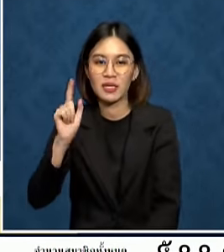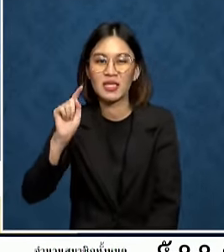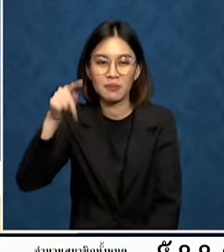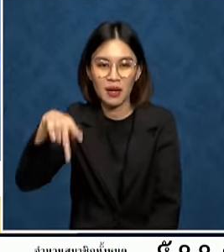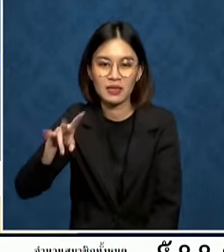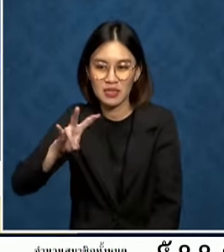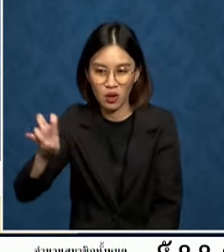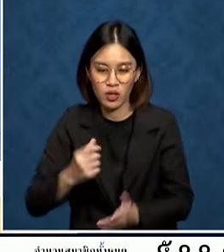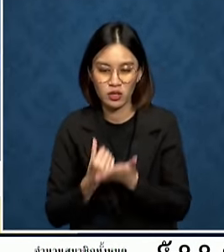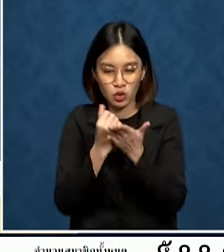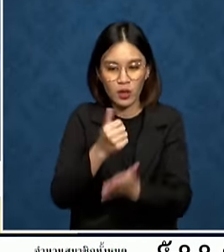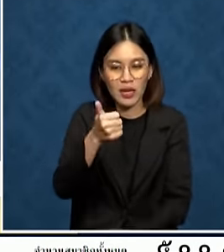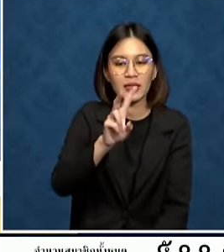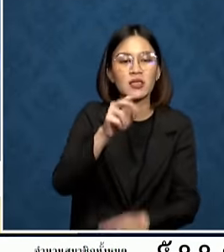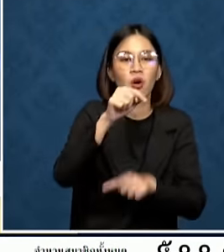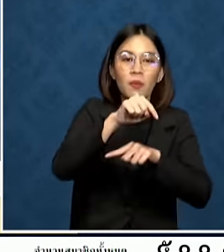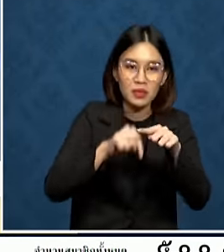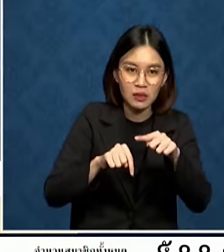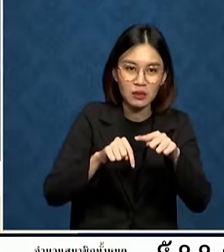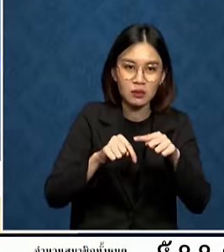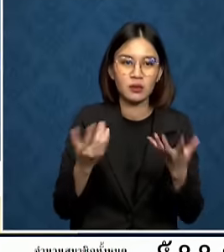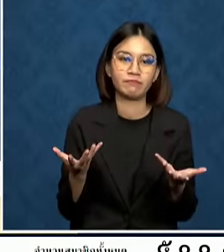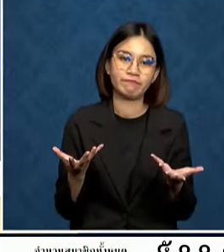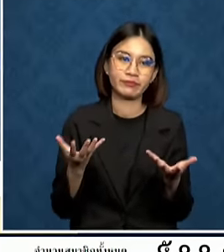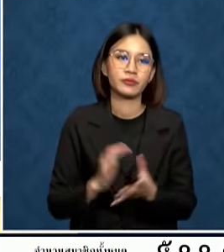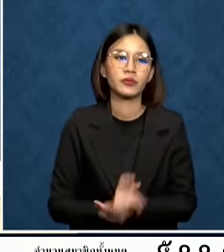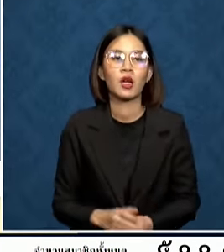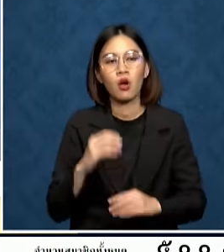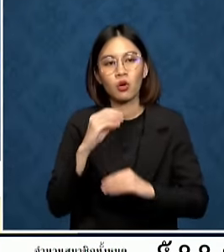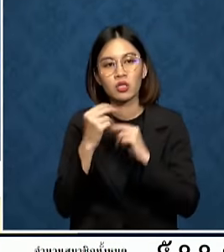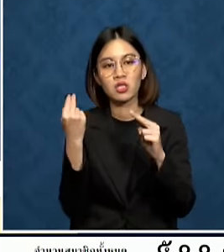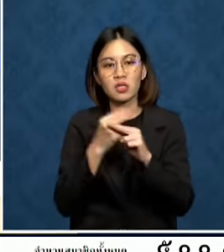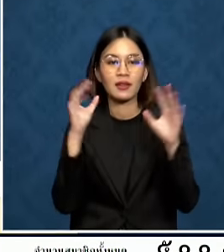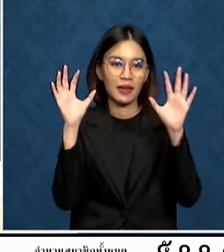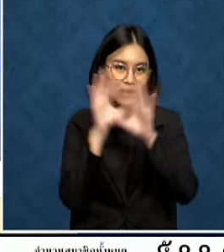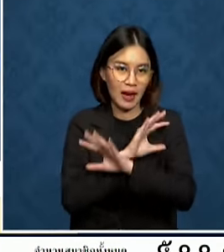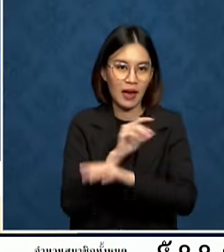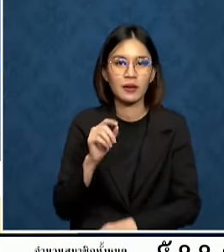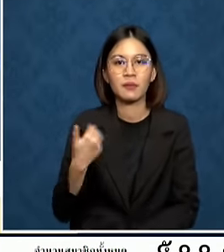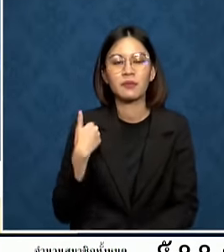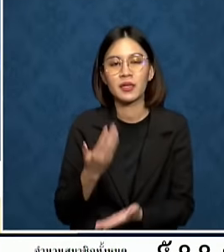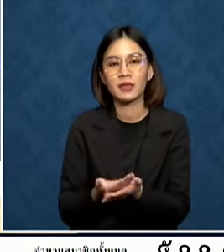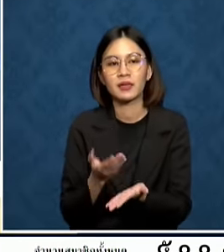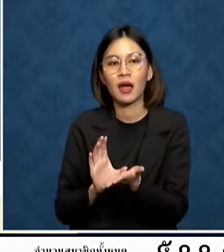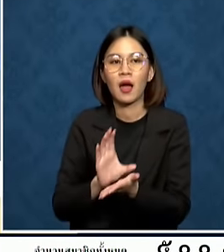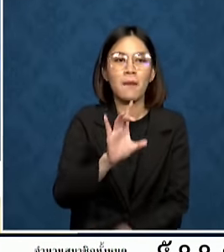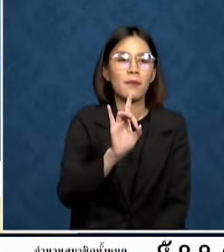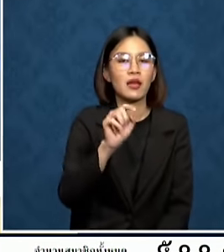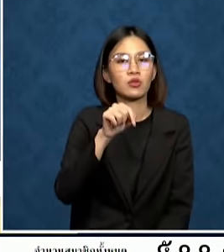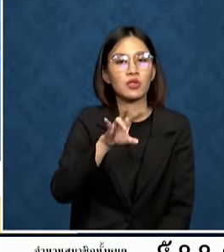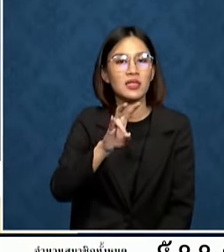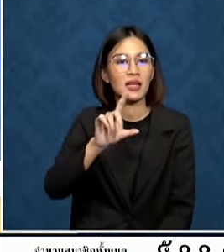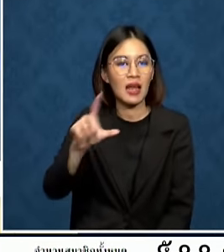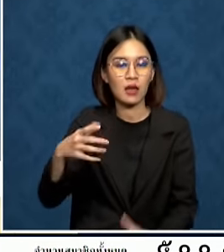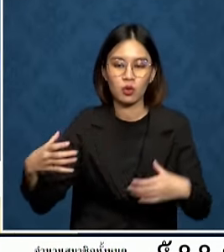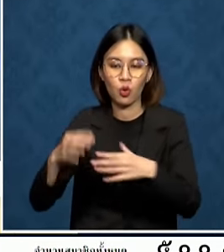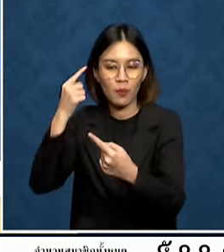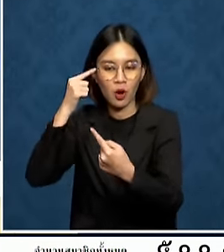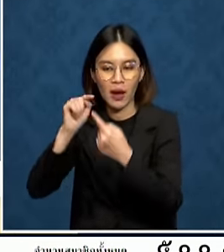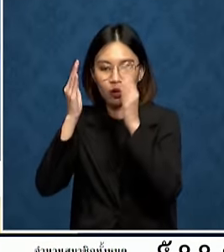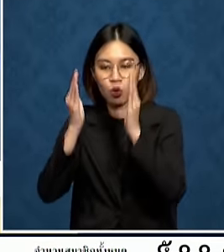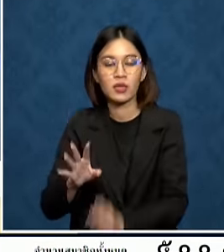กิจการเช่นเดียวกับอีกโครงการนึงชื่อใกล้เคียงกันของสำนักงานเศรษฐกิจอุตสาหกรรมนะครับได้ไป 8.7ล้านกลุ่มเป้าหมาย 40